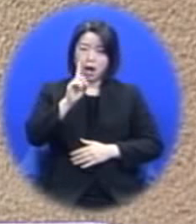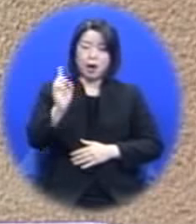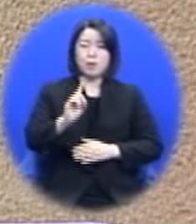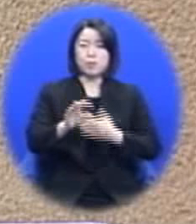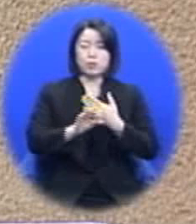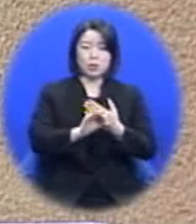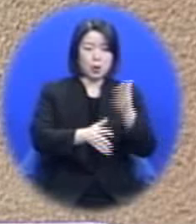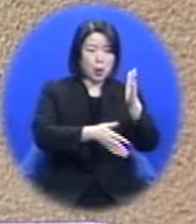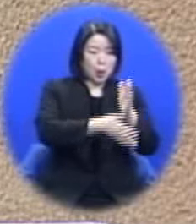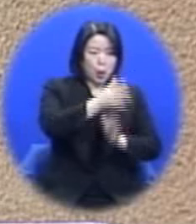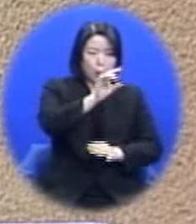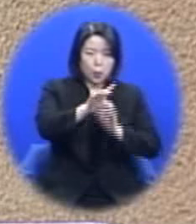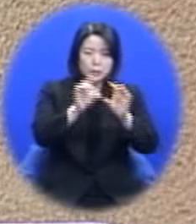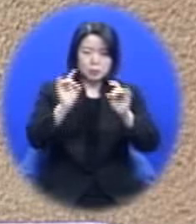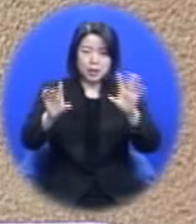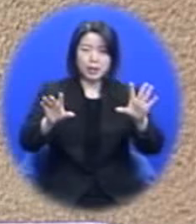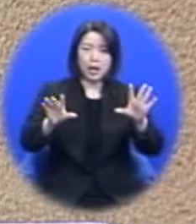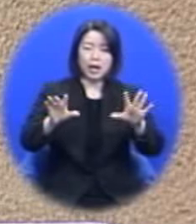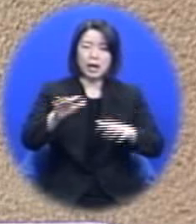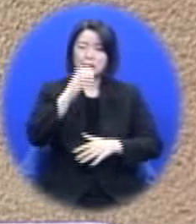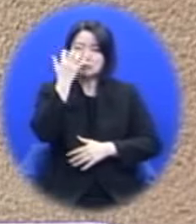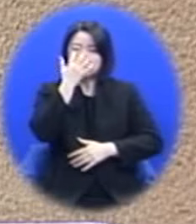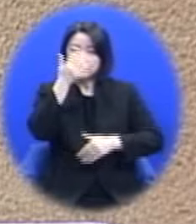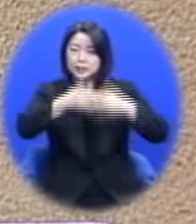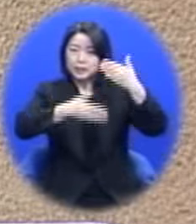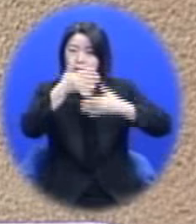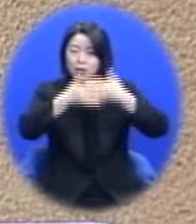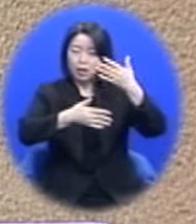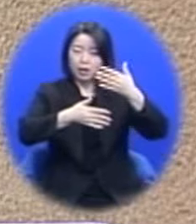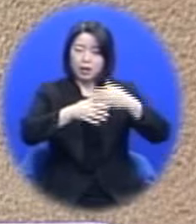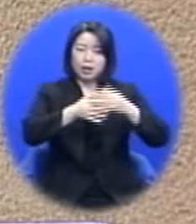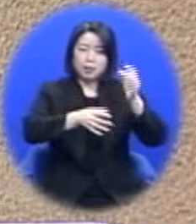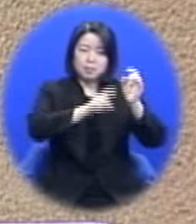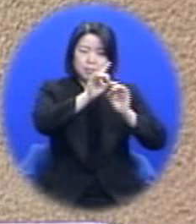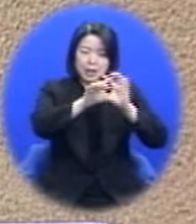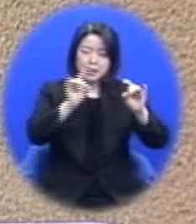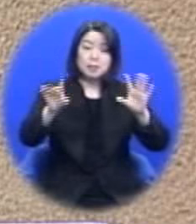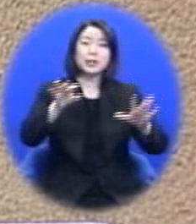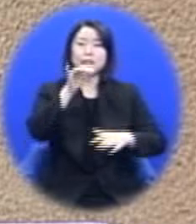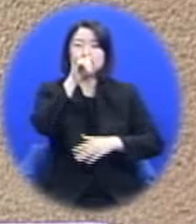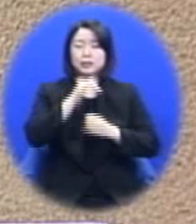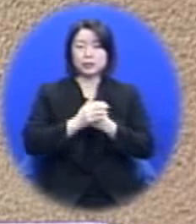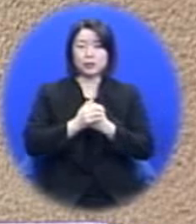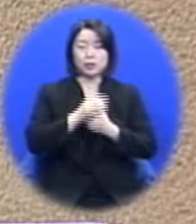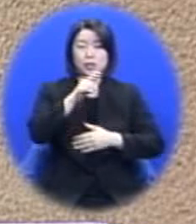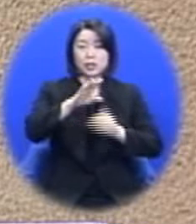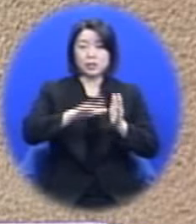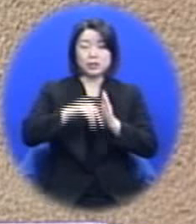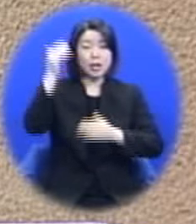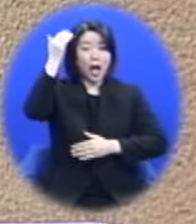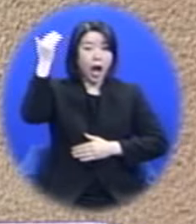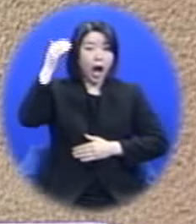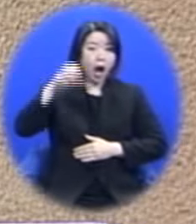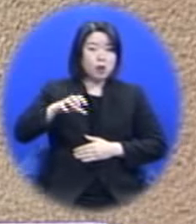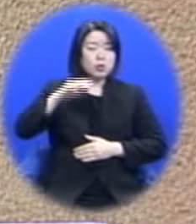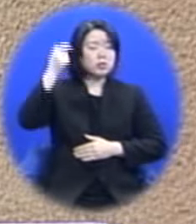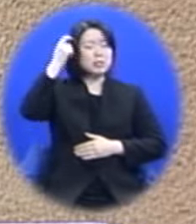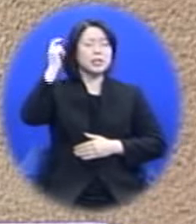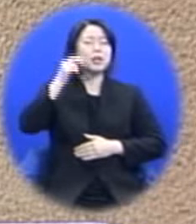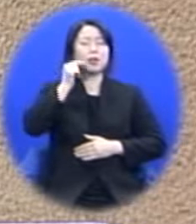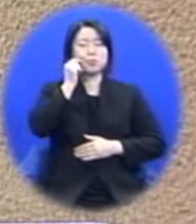도시마다 포르노물 영화관이 늘 도시마다 있었다는 거예요. 그때 당시에 한국에서는 상상도 못할